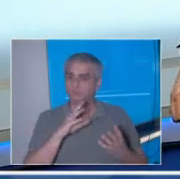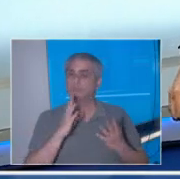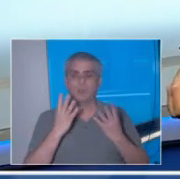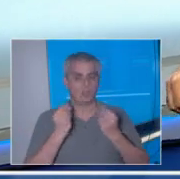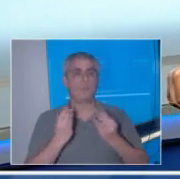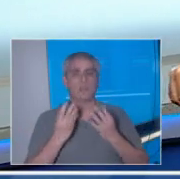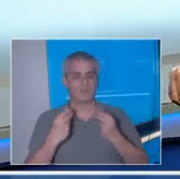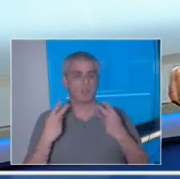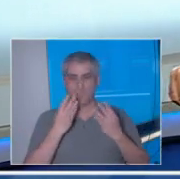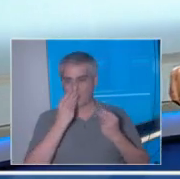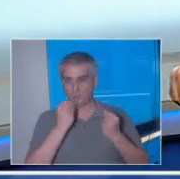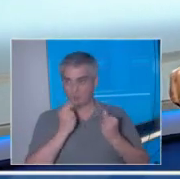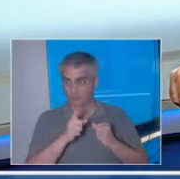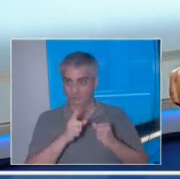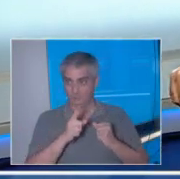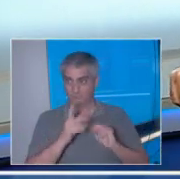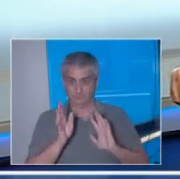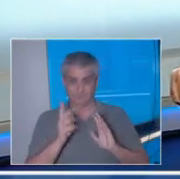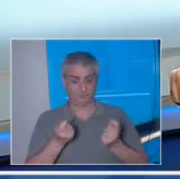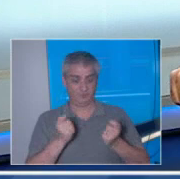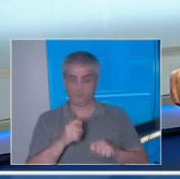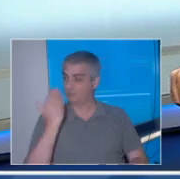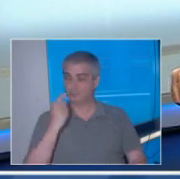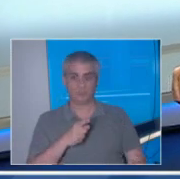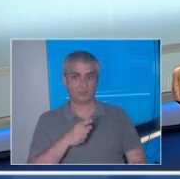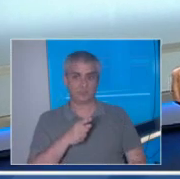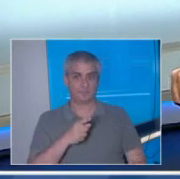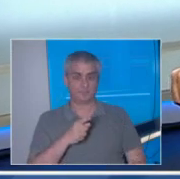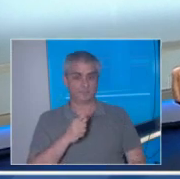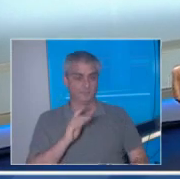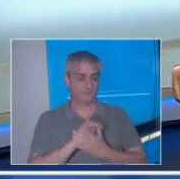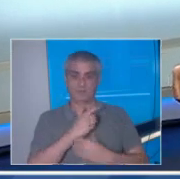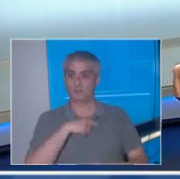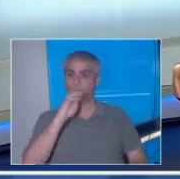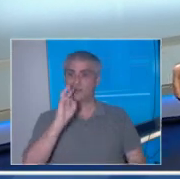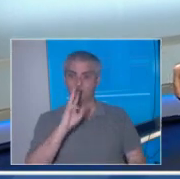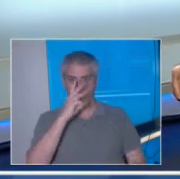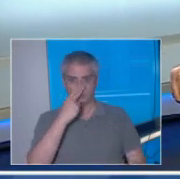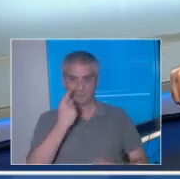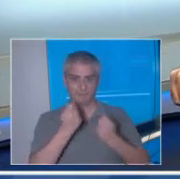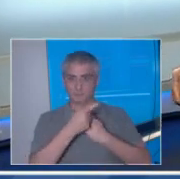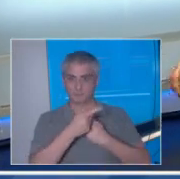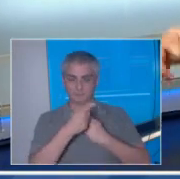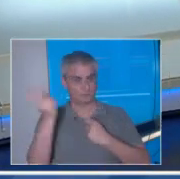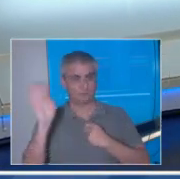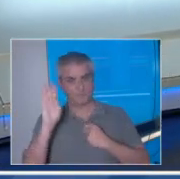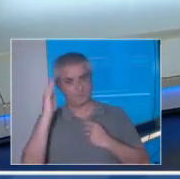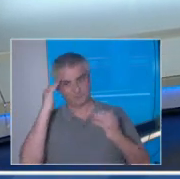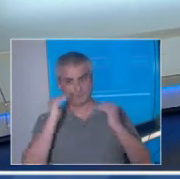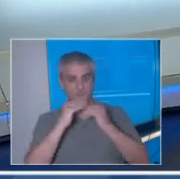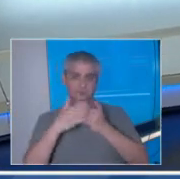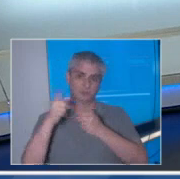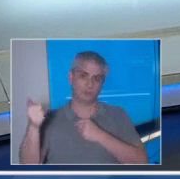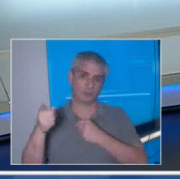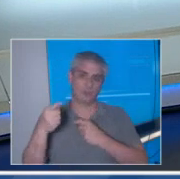הרבה הרבה הרבה חשד. אפרופו השביתה שהייתה, ועמיתנו מיכאל שמש, ראית את הפרסום שלו? כן. של נתניהו ושר